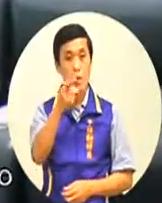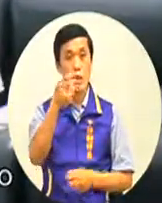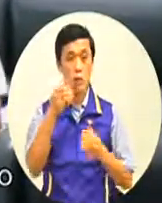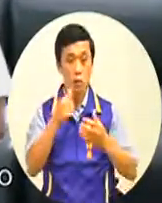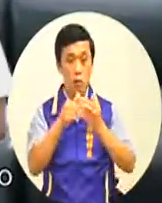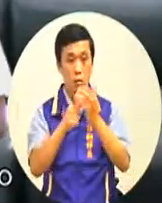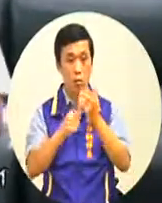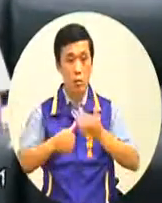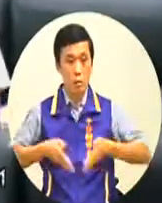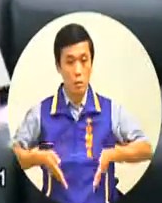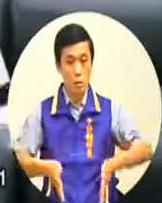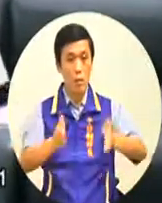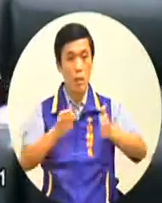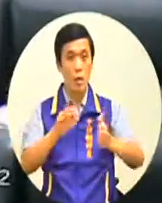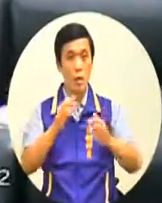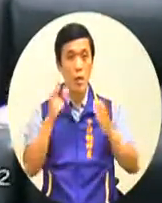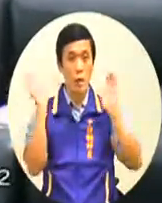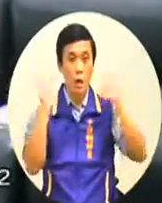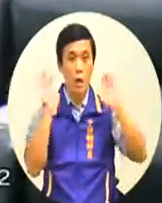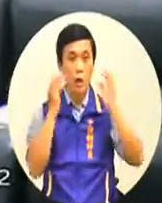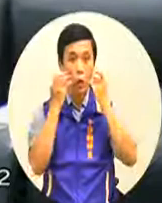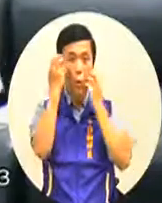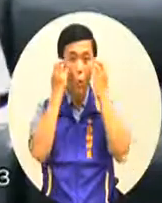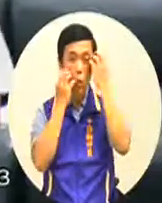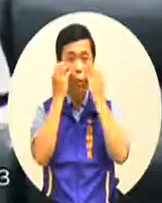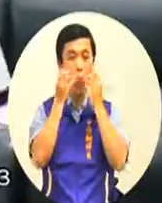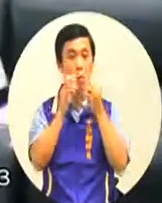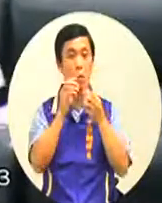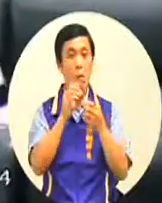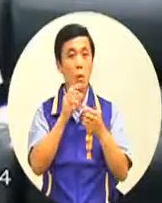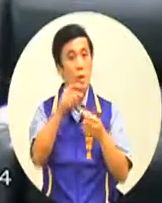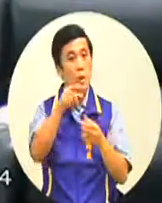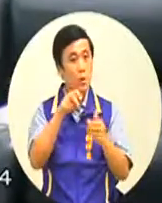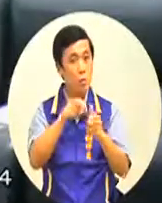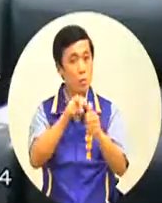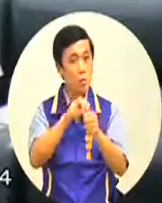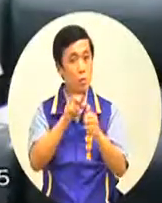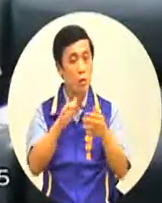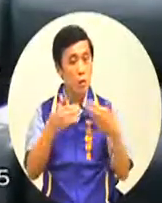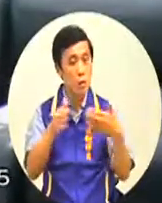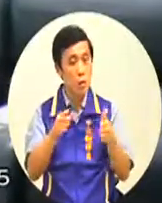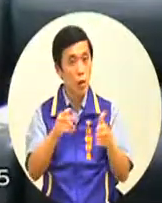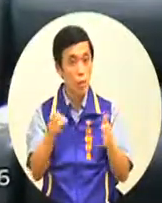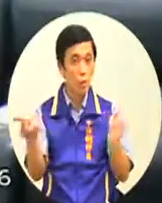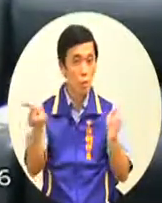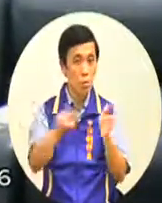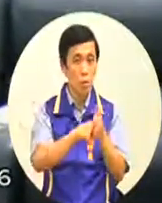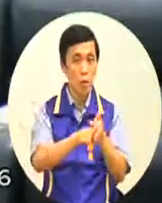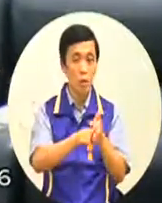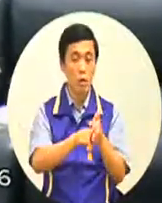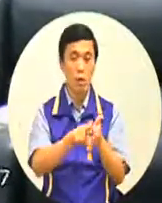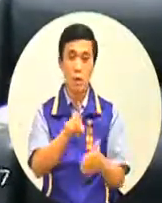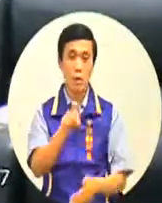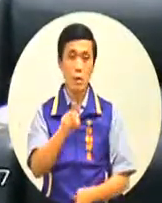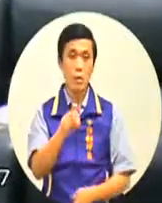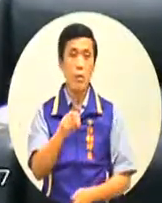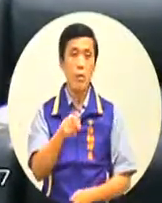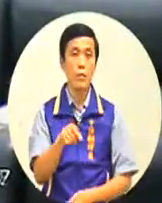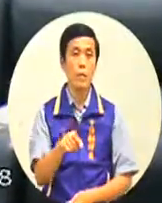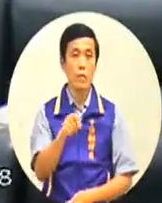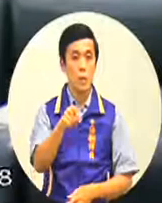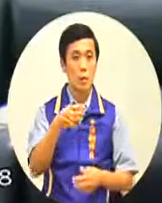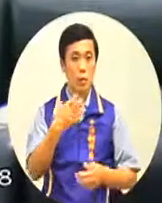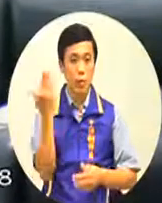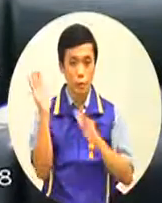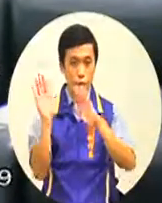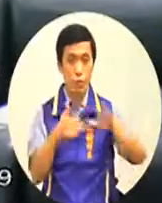儿，那各位你养不养啊？你还是要养啊，一辈子就垮了。一辈子就垮了，所以我们不要去冒那个风险。我们